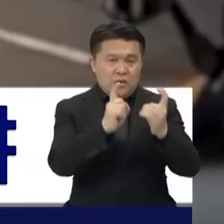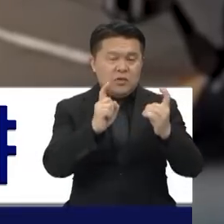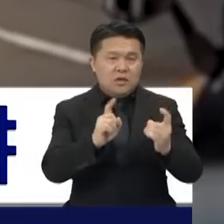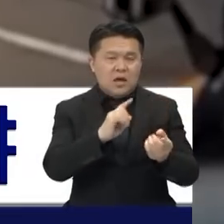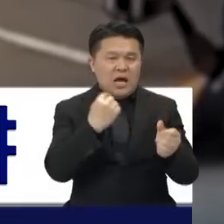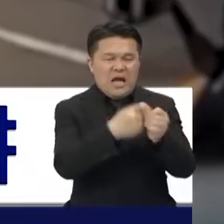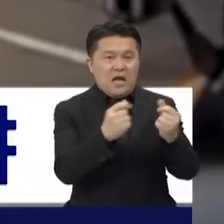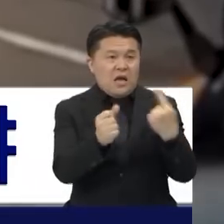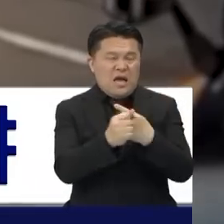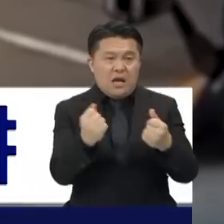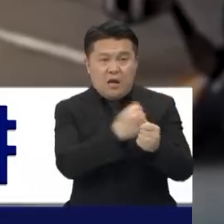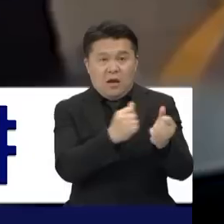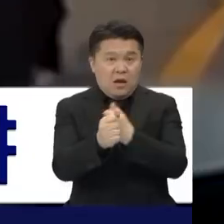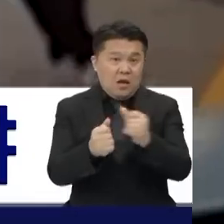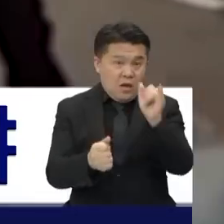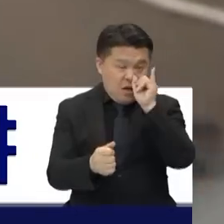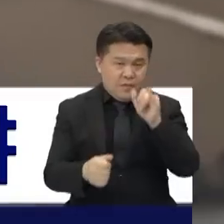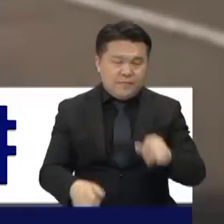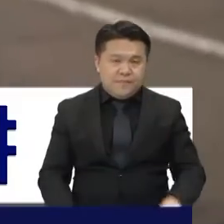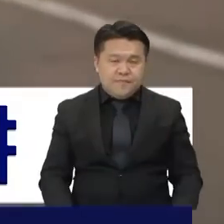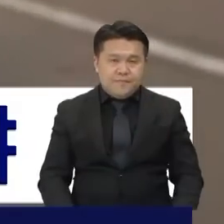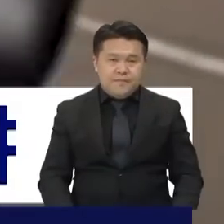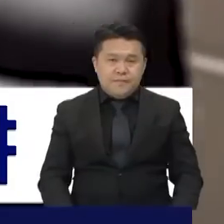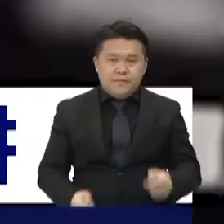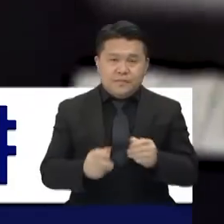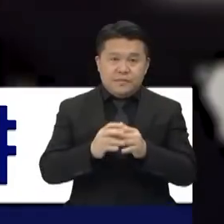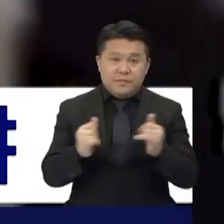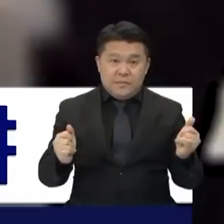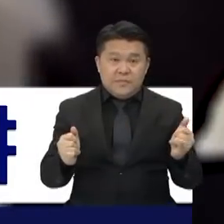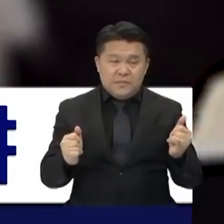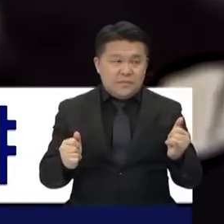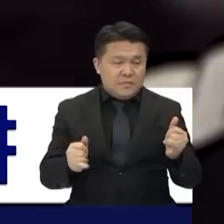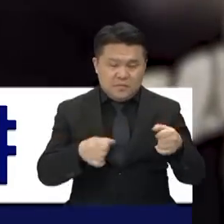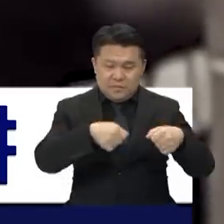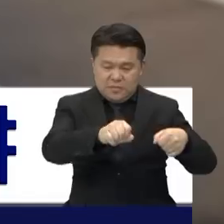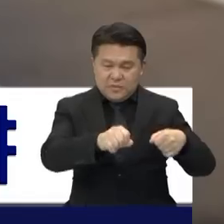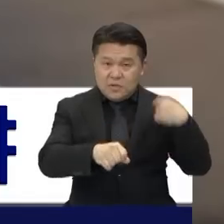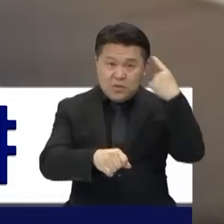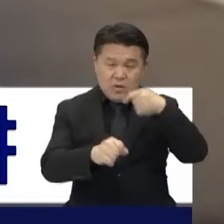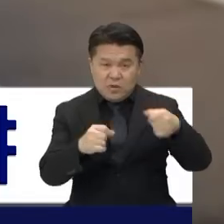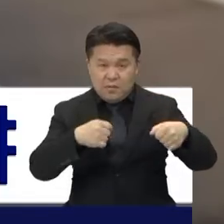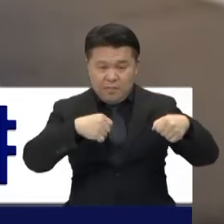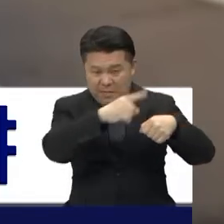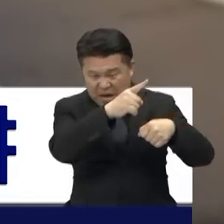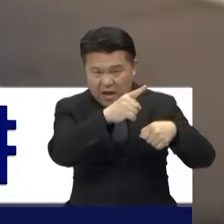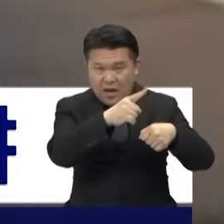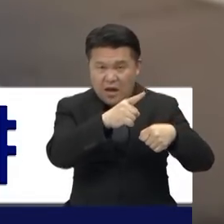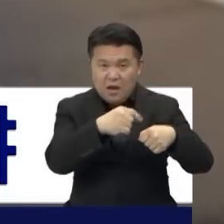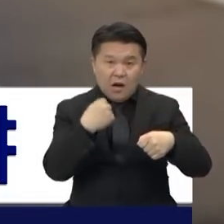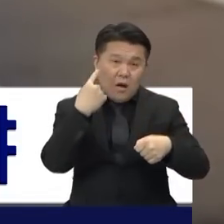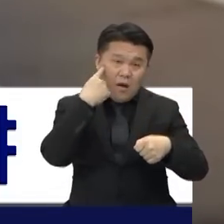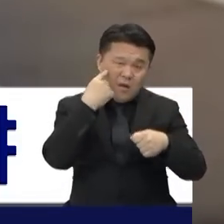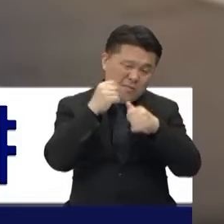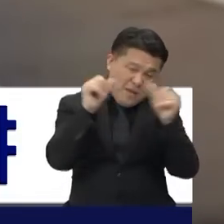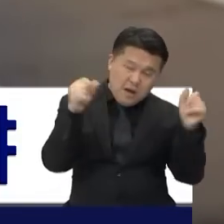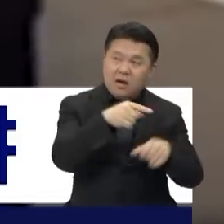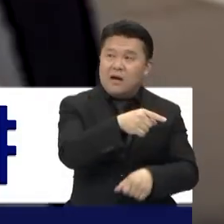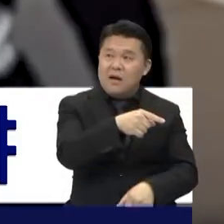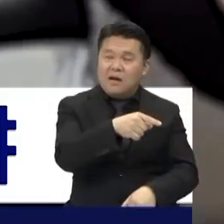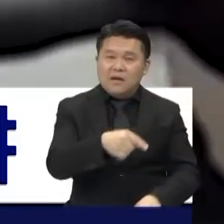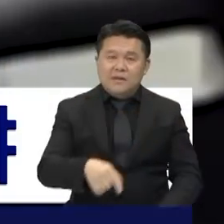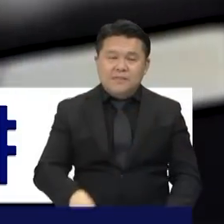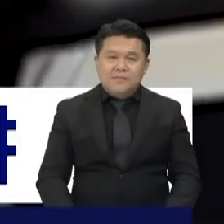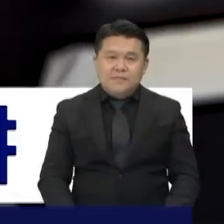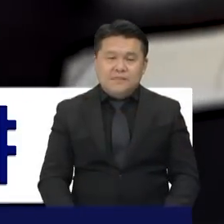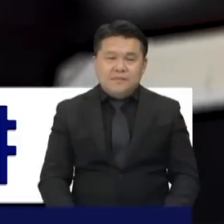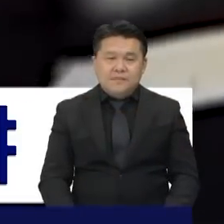서로 욕설과 폭행까지 갔다고 하는데요. 차량 운전자가 오토바이 운전자의 얼굴을 발로 가격해 안면이